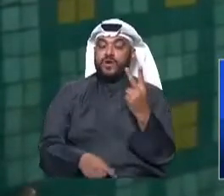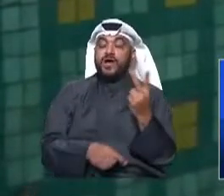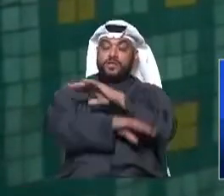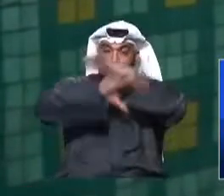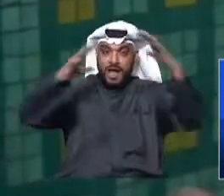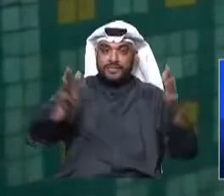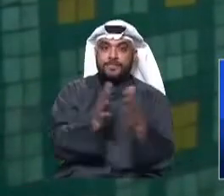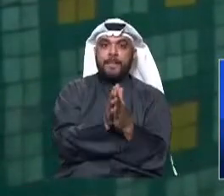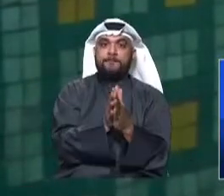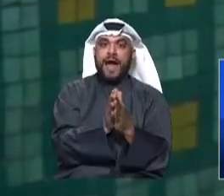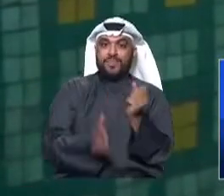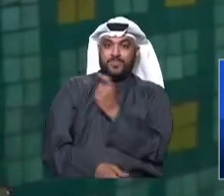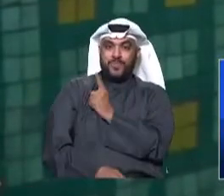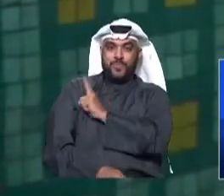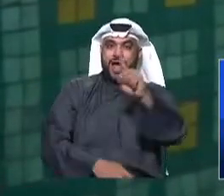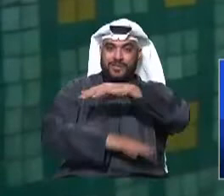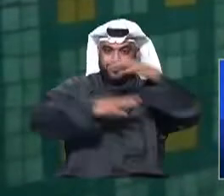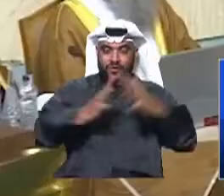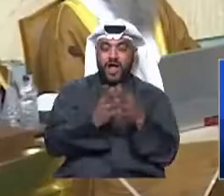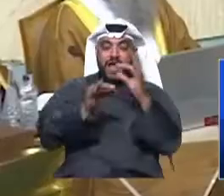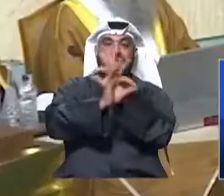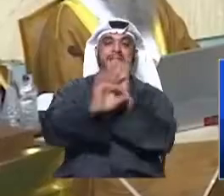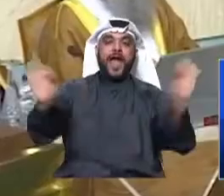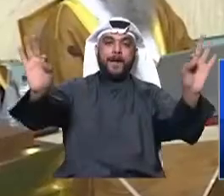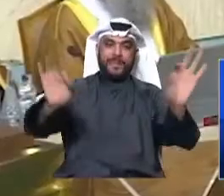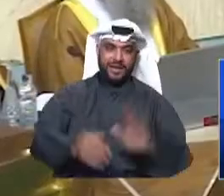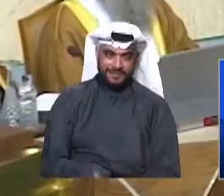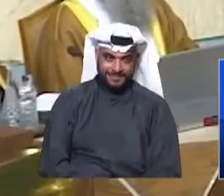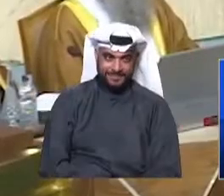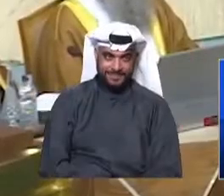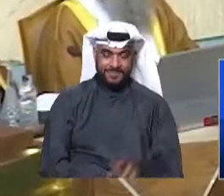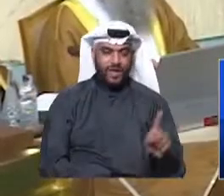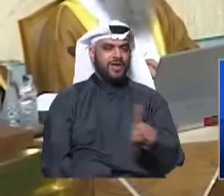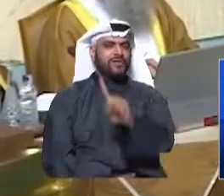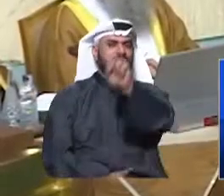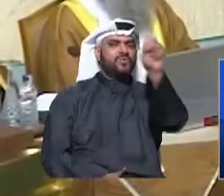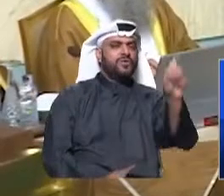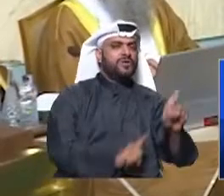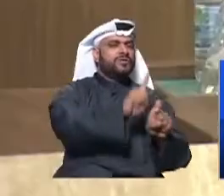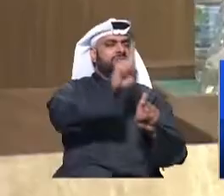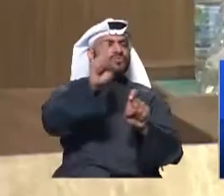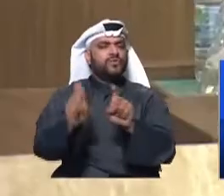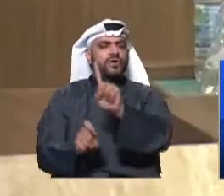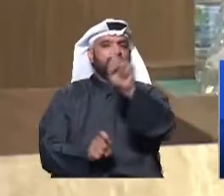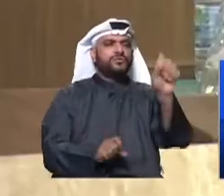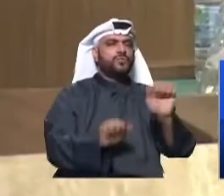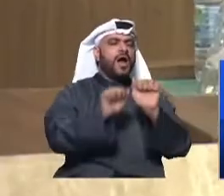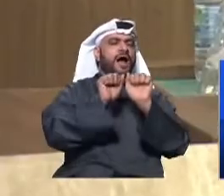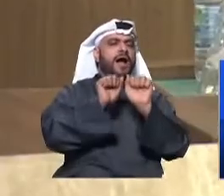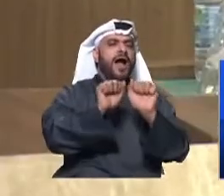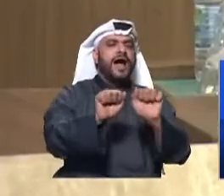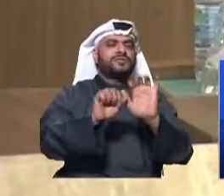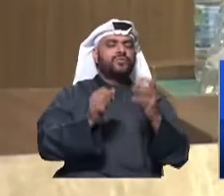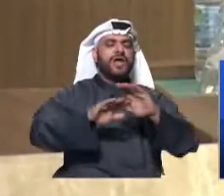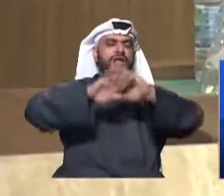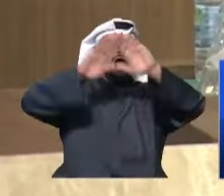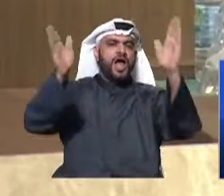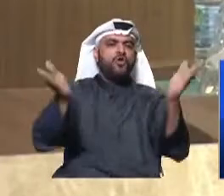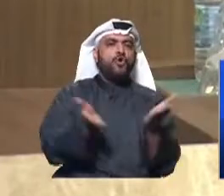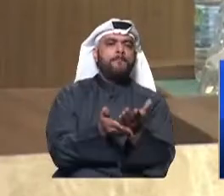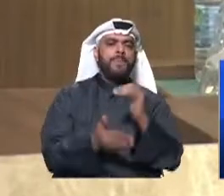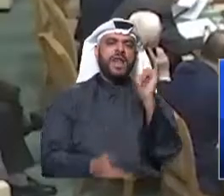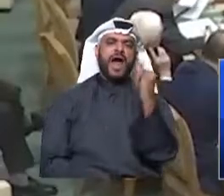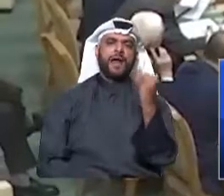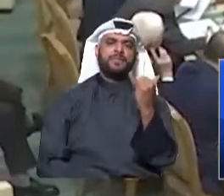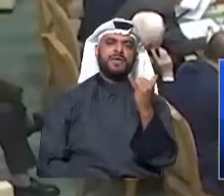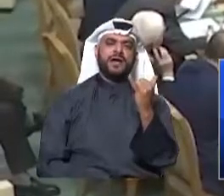العمل المشترك ومن ثم التكامل. ناقشت الجلسة الأوضاع الاستثنائية التي تمر بها الأمة العربية في الوقت